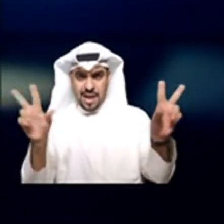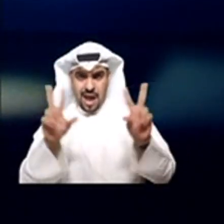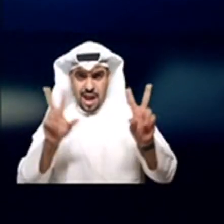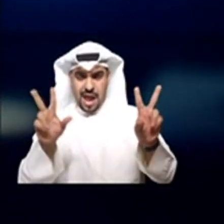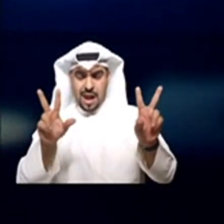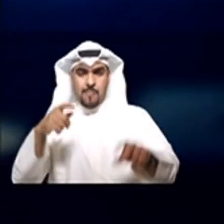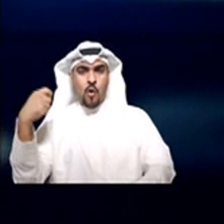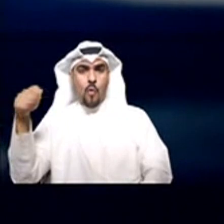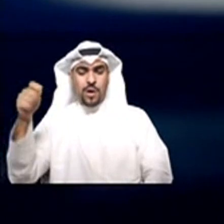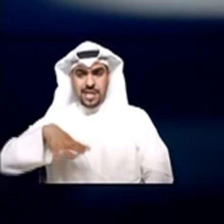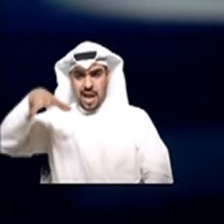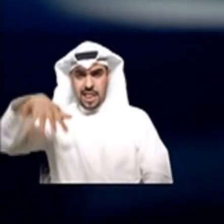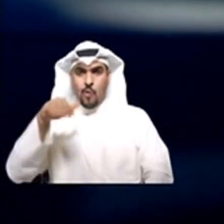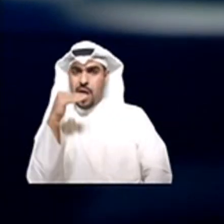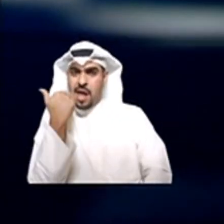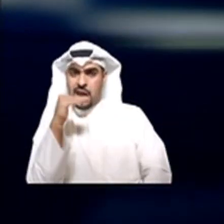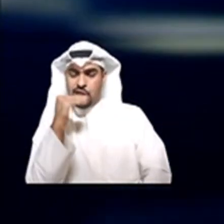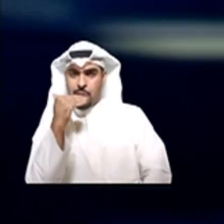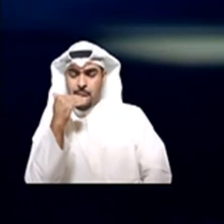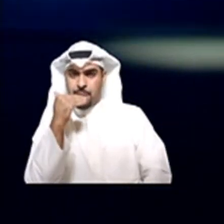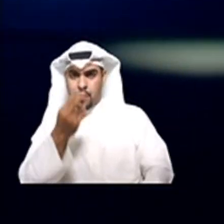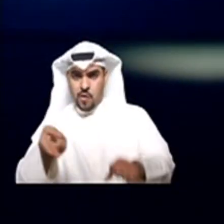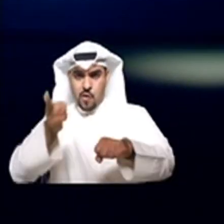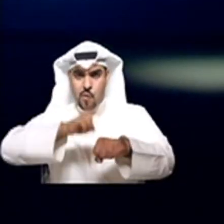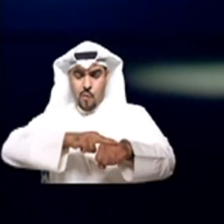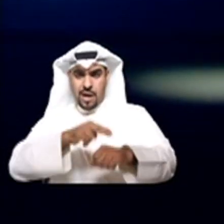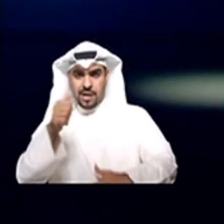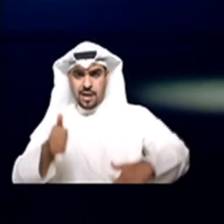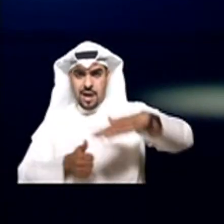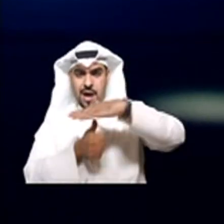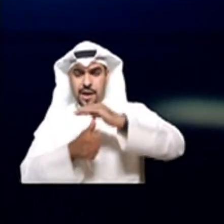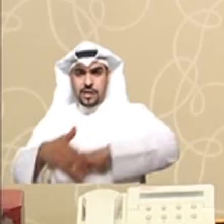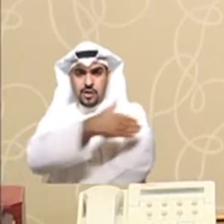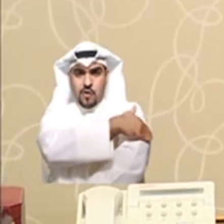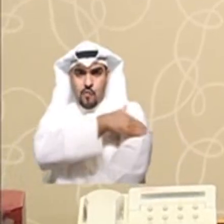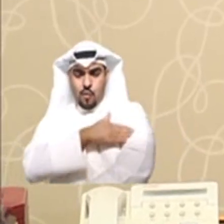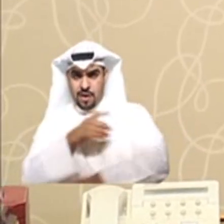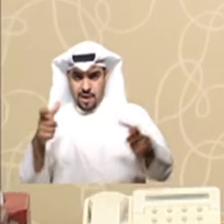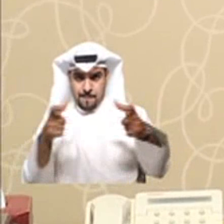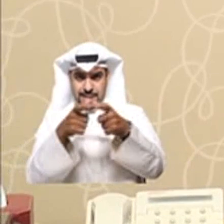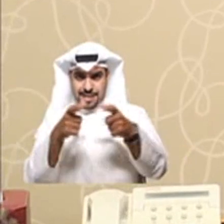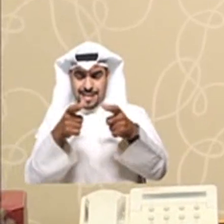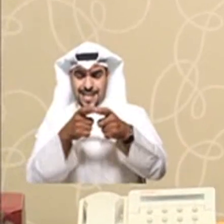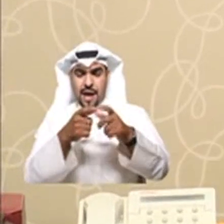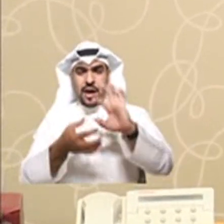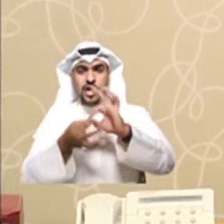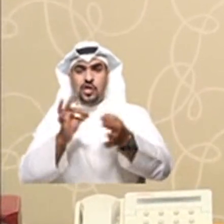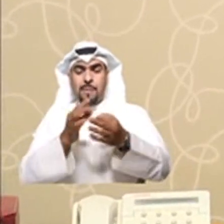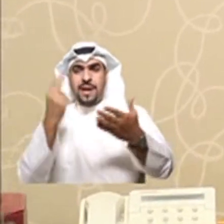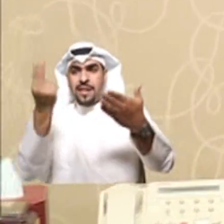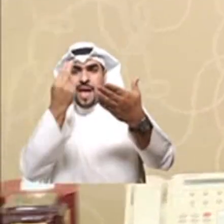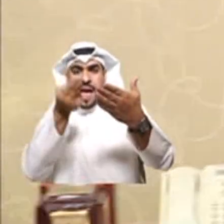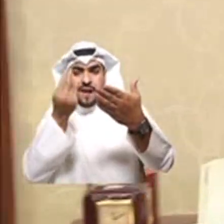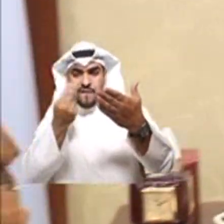الدولة لشؤون الشباب محمد ناصر الجبري، والسادة رئيس وأعضاء مجلس إدارة جمعية الفنانين الكويتية.